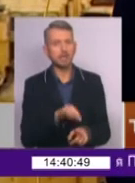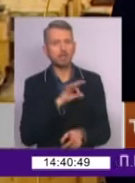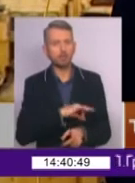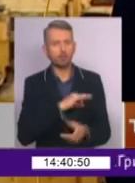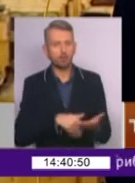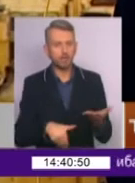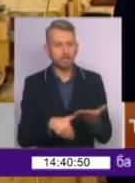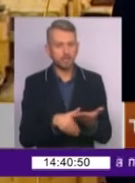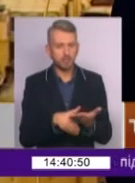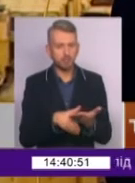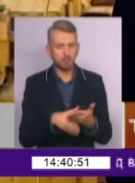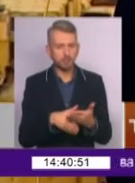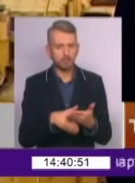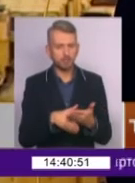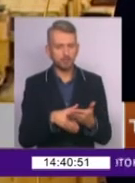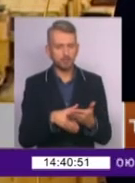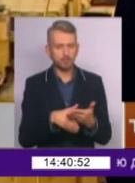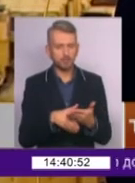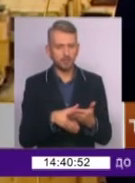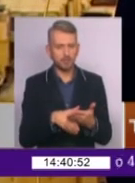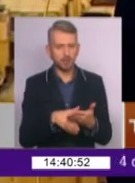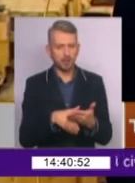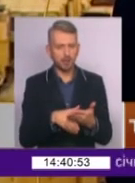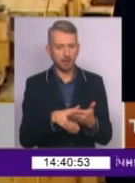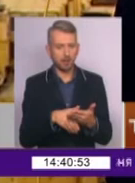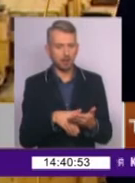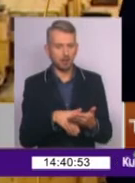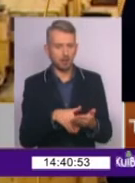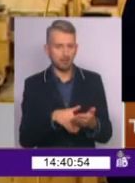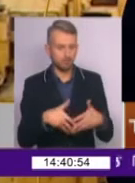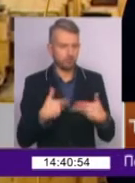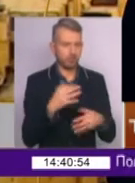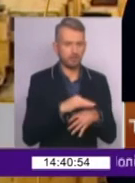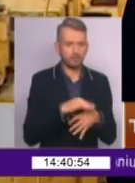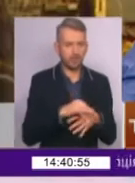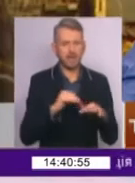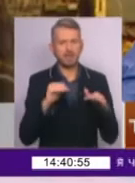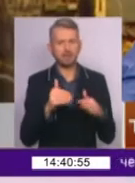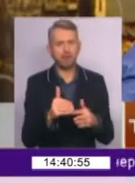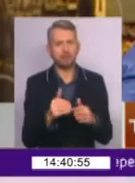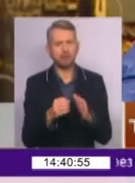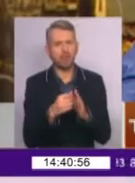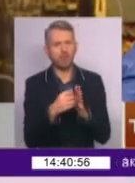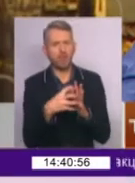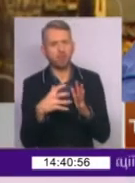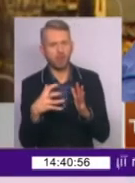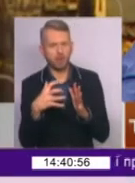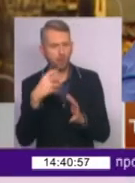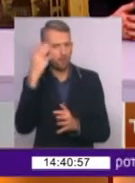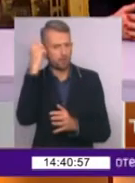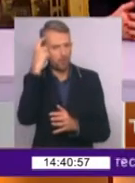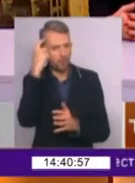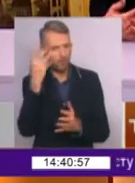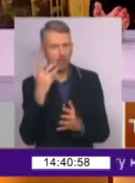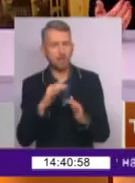засоби симптоматичного або так званого патогенетичного характеру, тобто зменшення набряку мозкових оболонок, зменшення